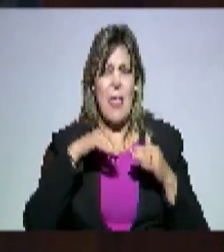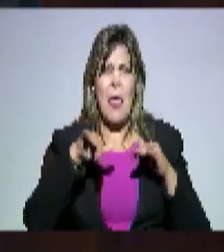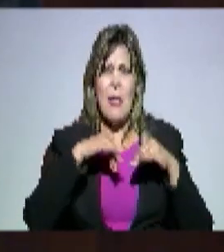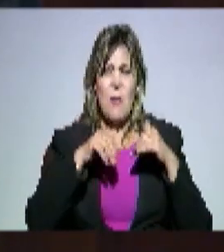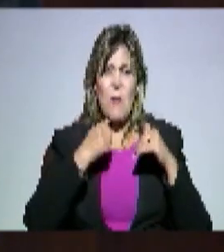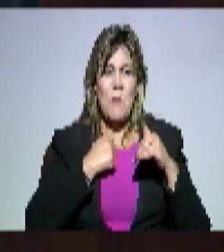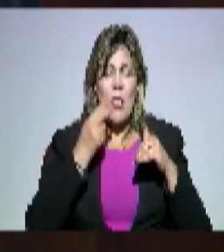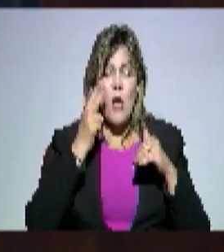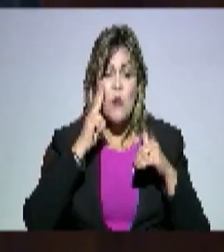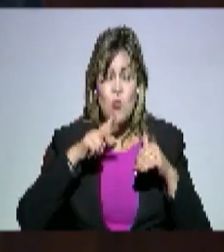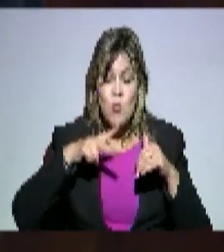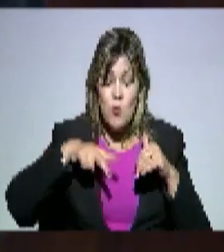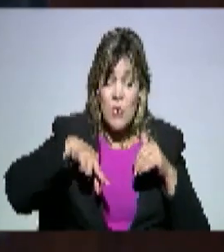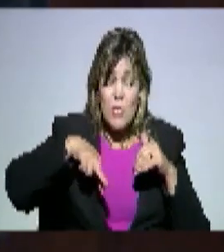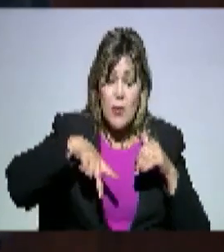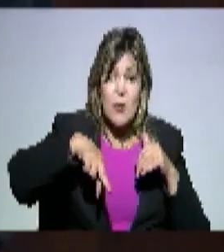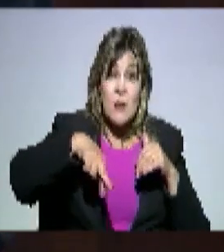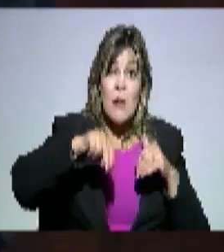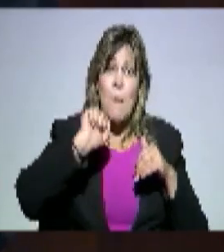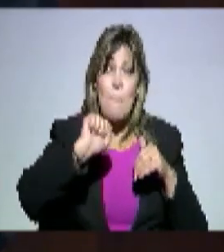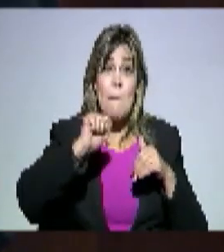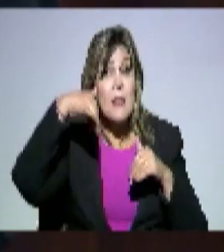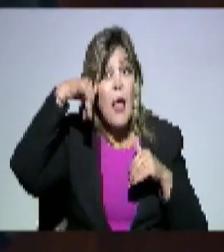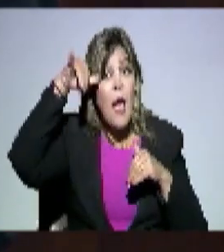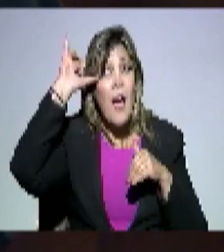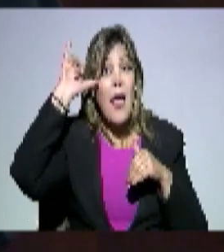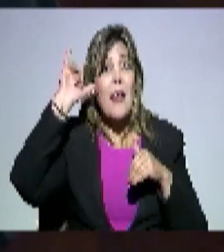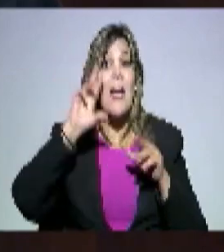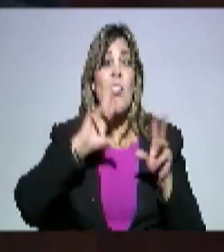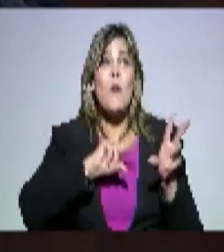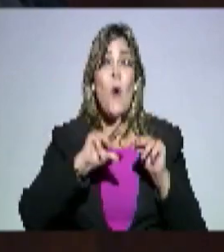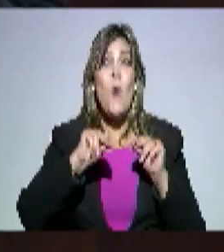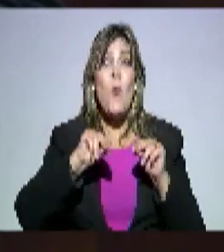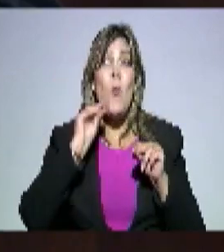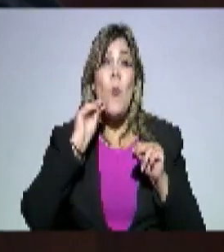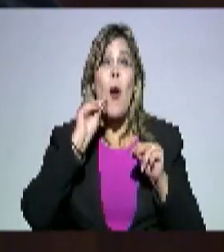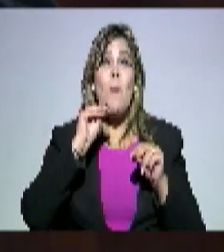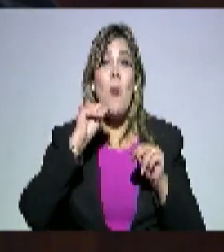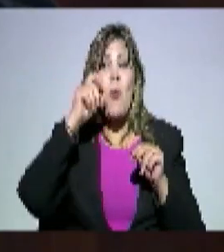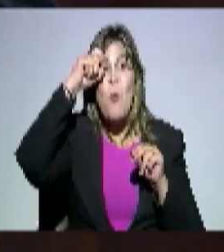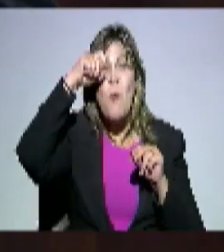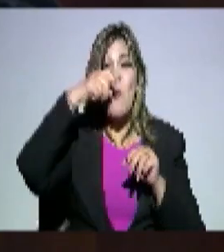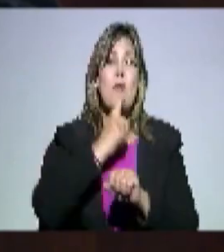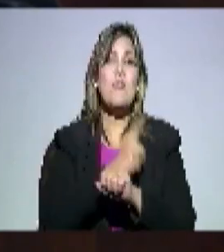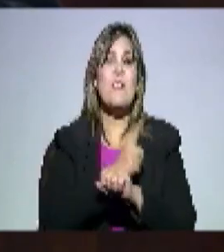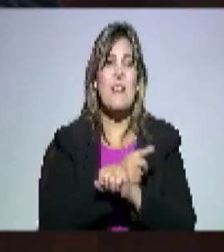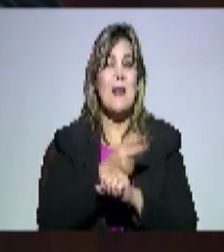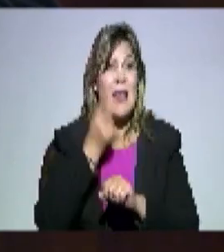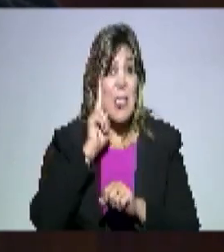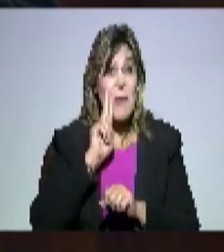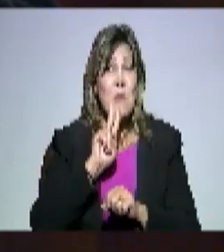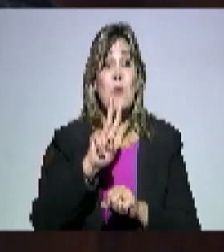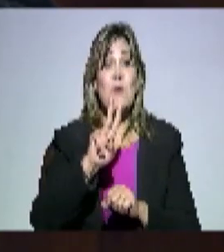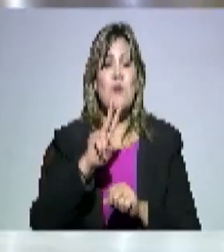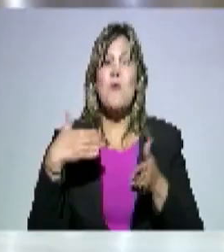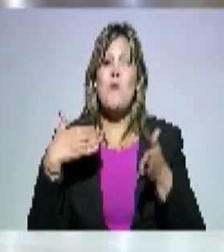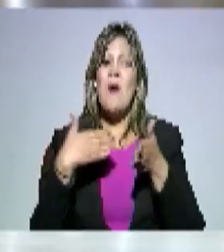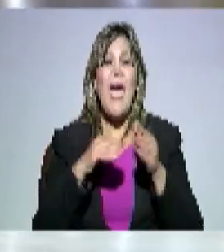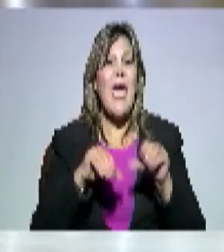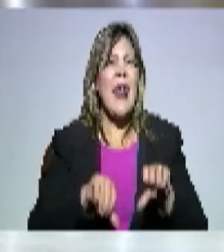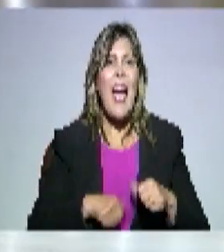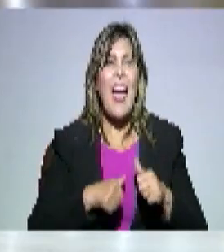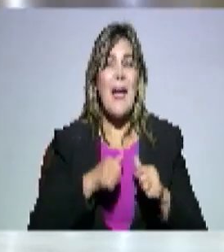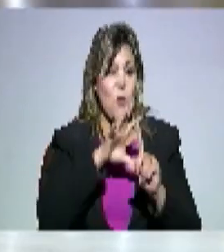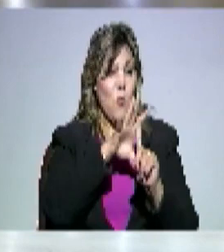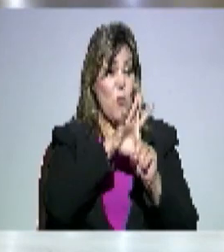بياكد المقوله بتاعه بولس الرسول اللي بيقول فيها انظروا الى نهايه سيرتهم وتمثلوا بايمانهم حطوا